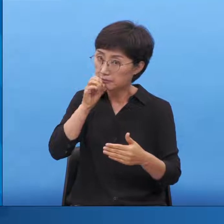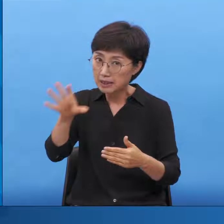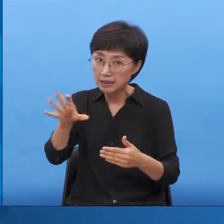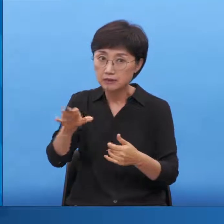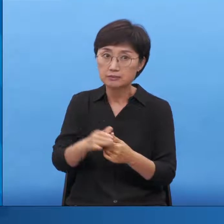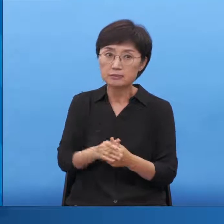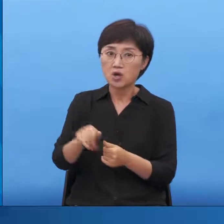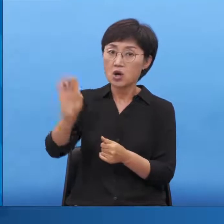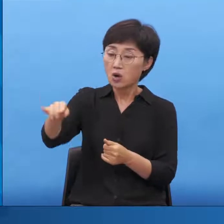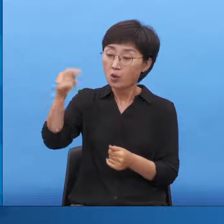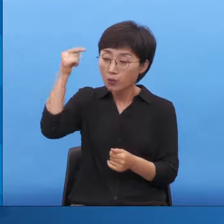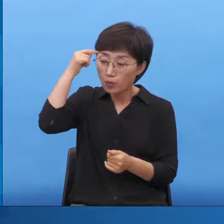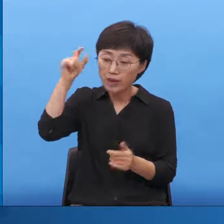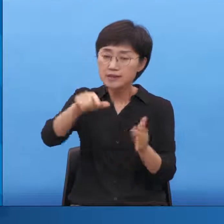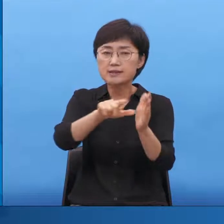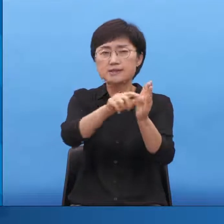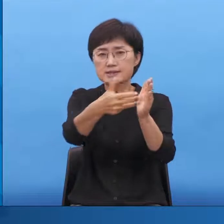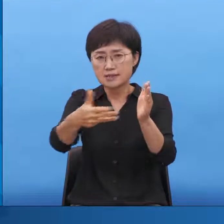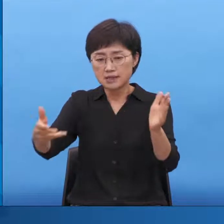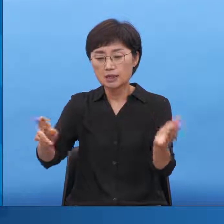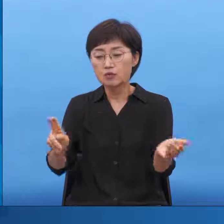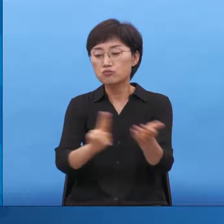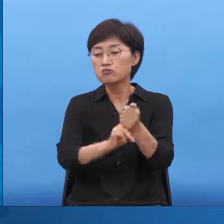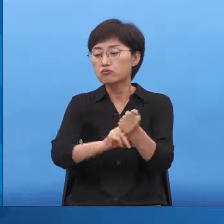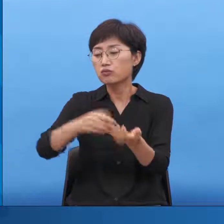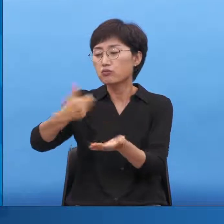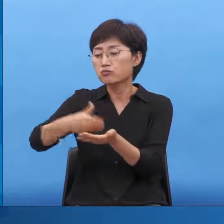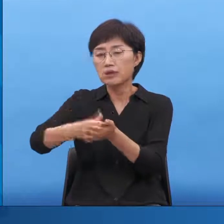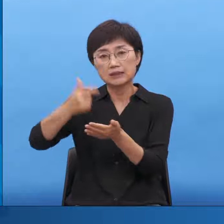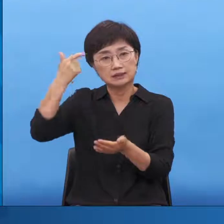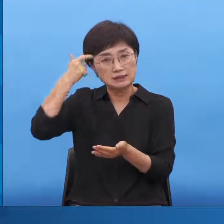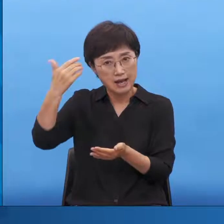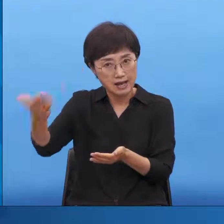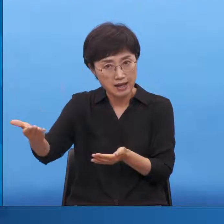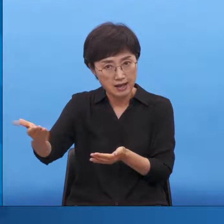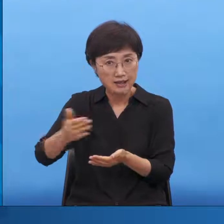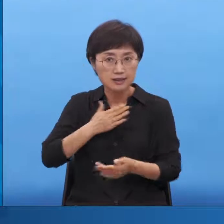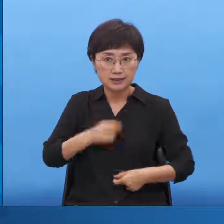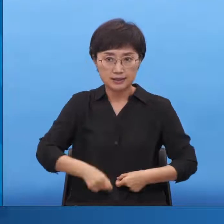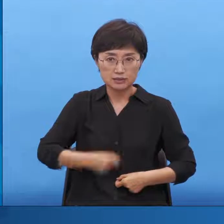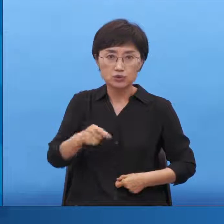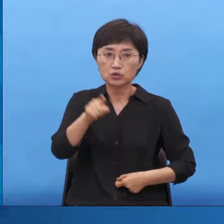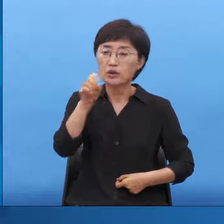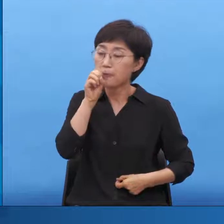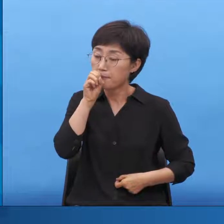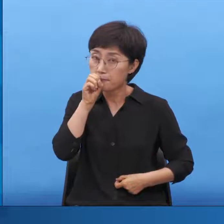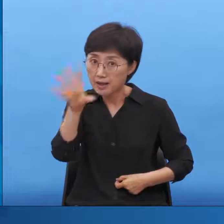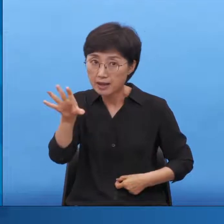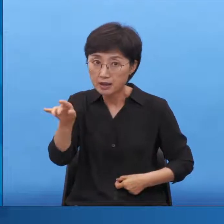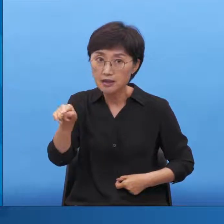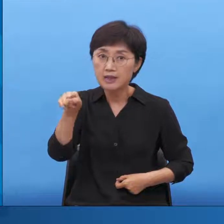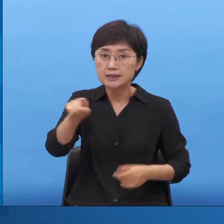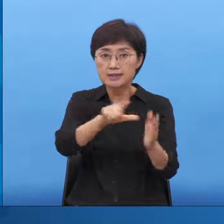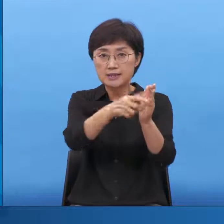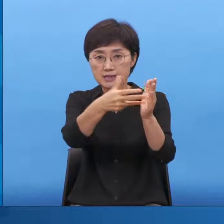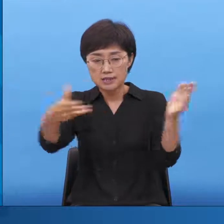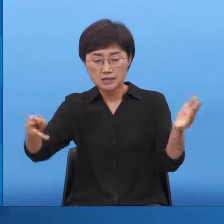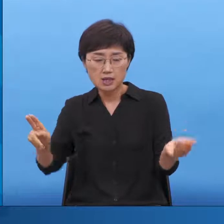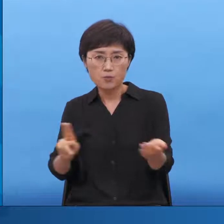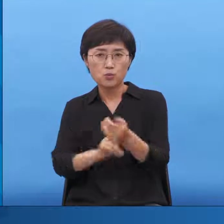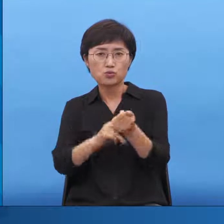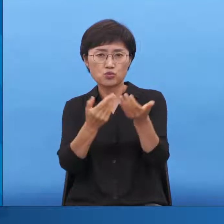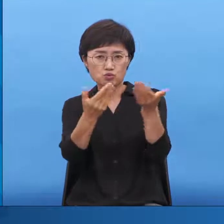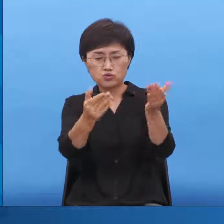탄식하시며 이르시되 어찌하여 이 세대가 표적을 구하느냐 내가 진실로 너희에게 이르노니